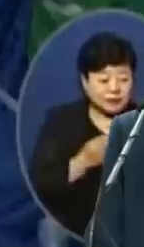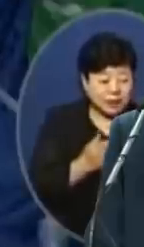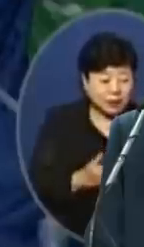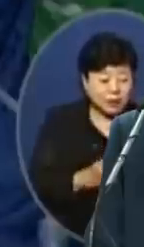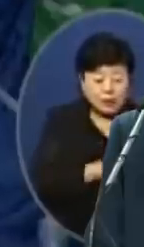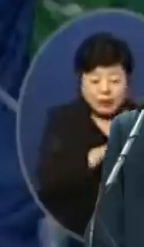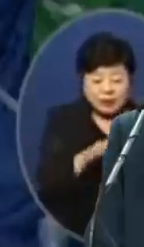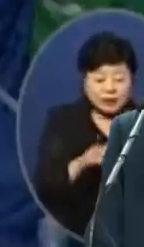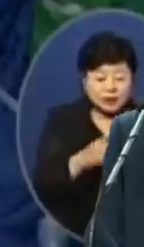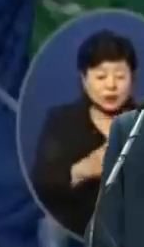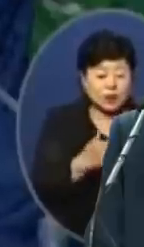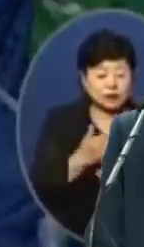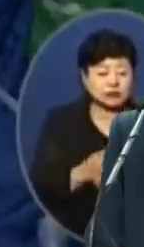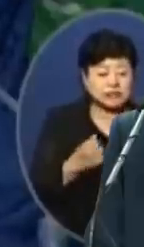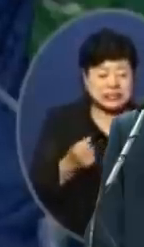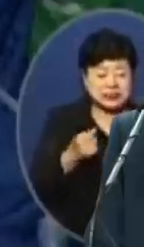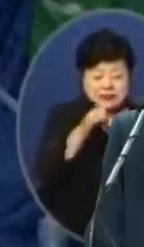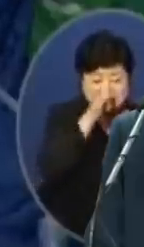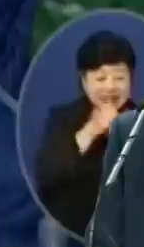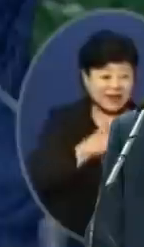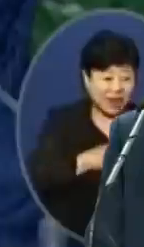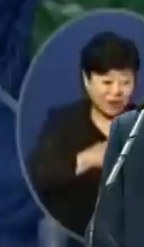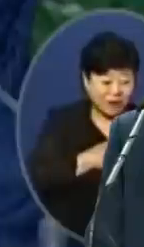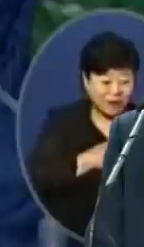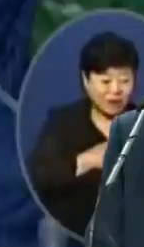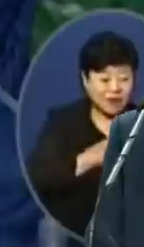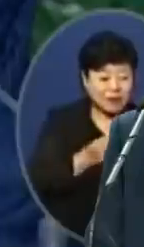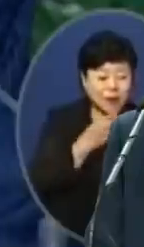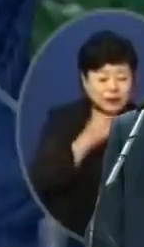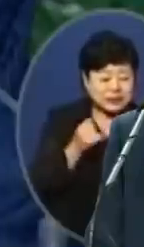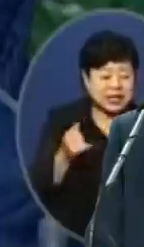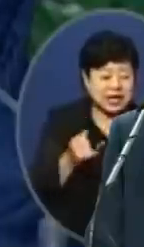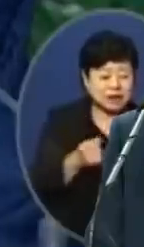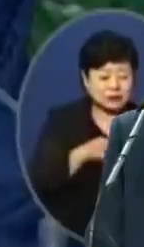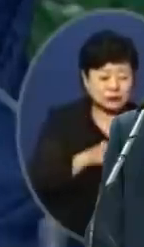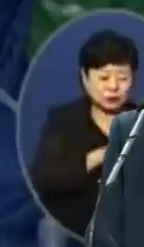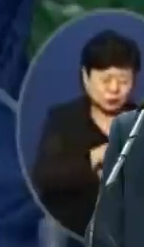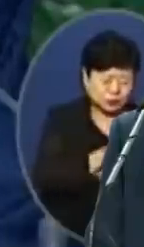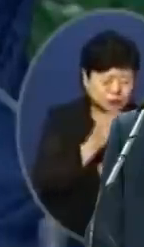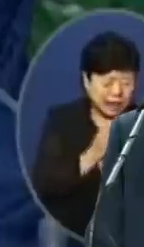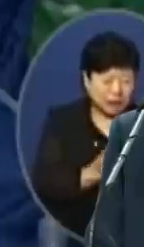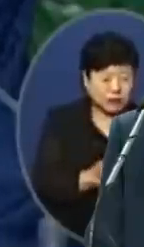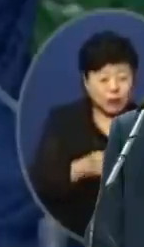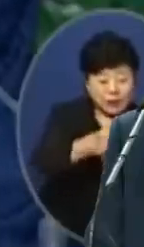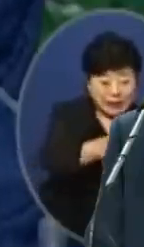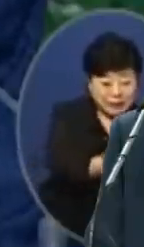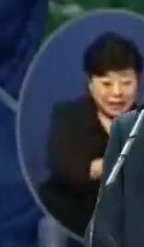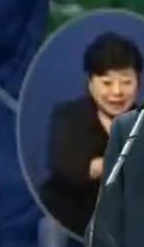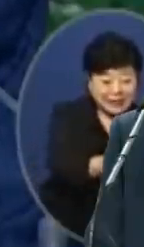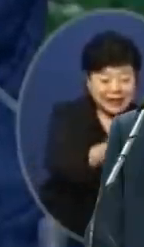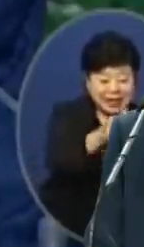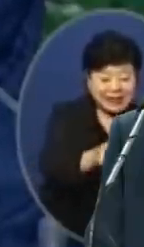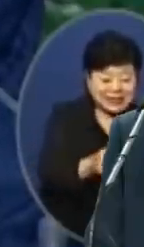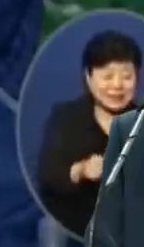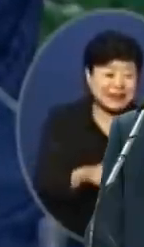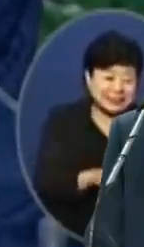우리를 도와주는 백이 있다는 것을 알고 백 없는 사람처럼 움츠리지 말고 담대하게